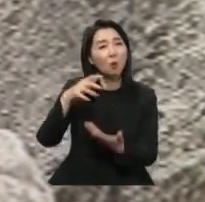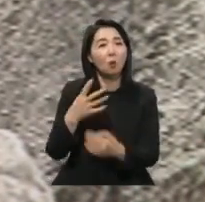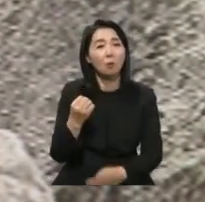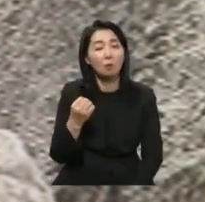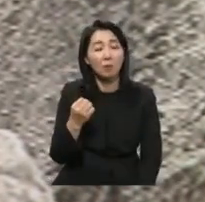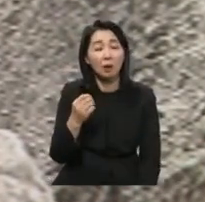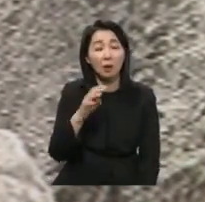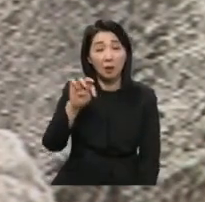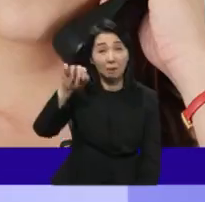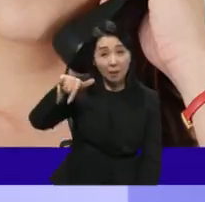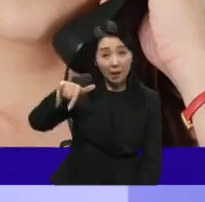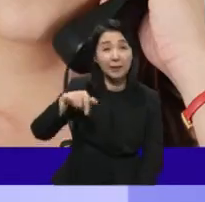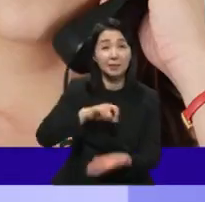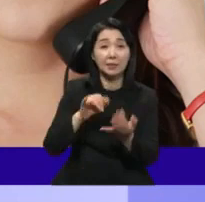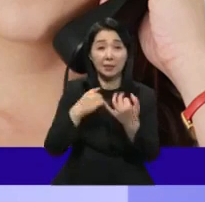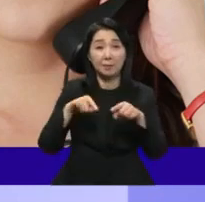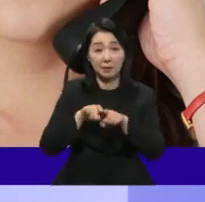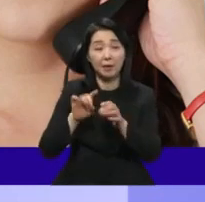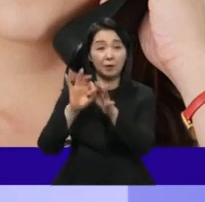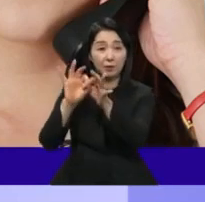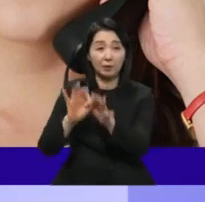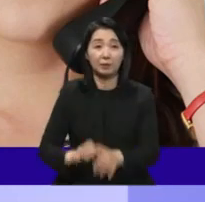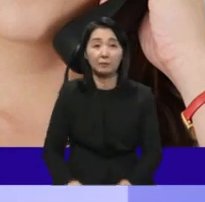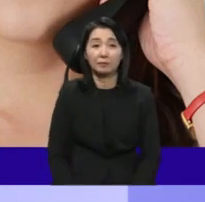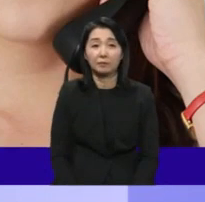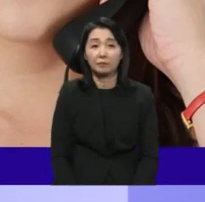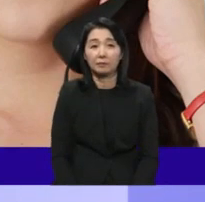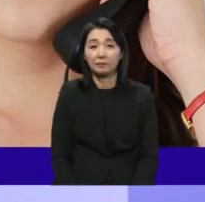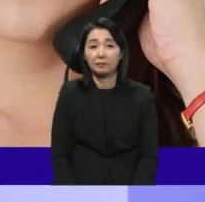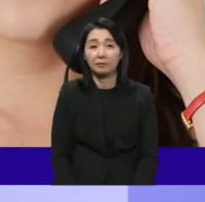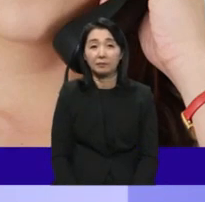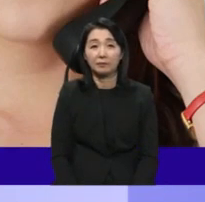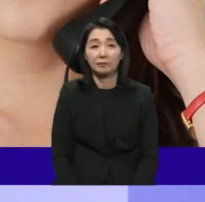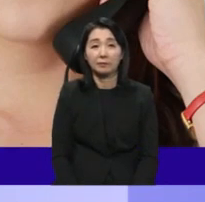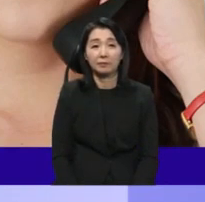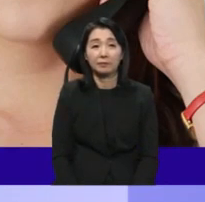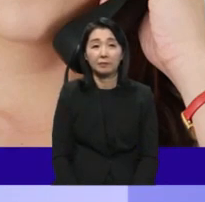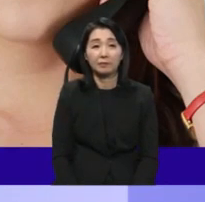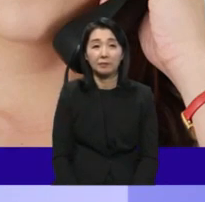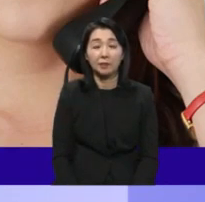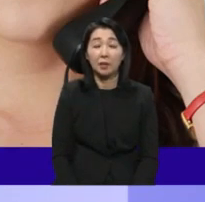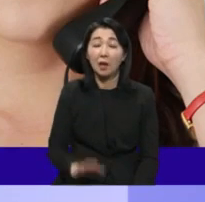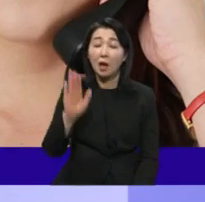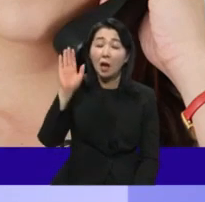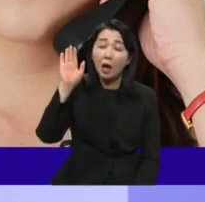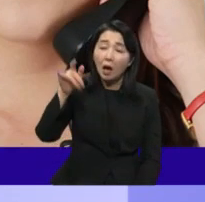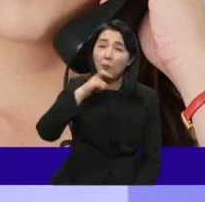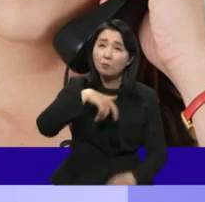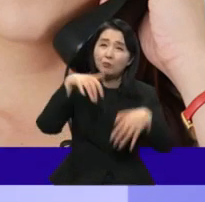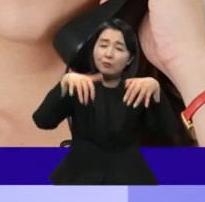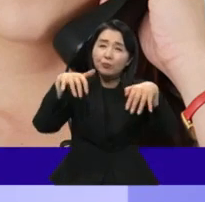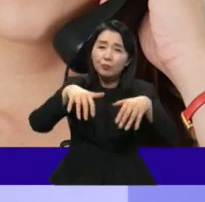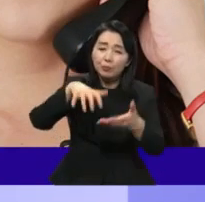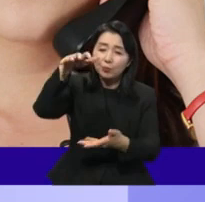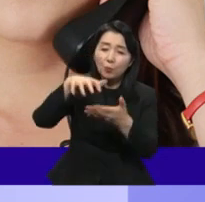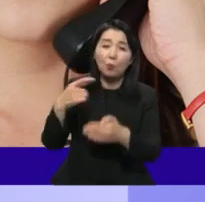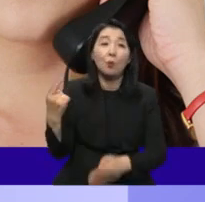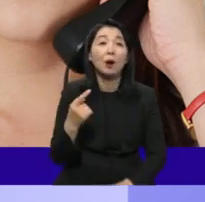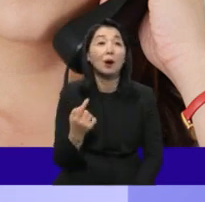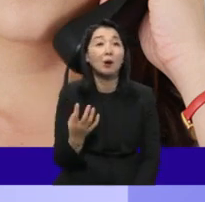박소현 기자가 연결되어 있습니다 박희자 나와 있죠네 나와 있습니다네 어느 정도 비 예보 더 예상이 되고